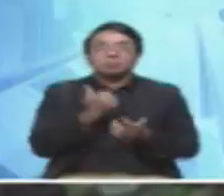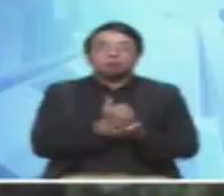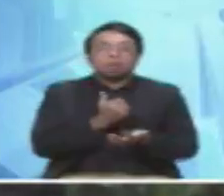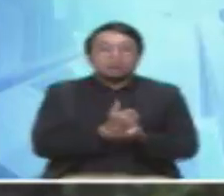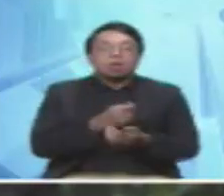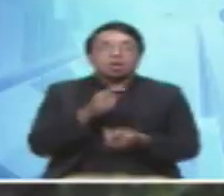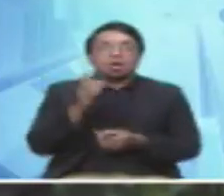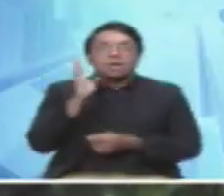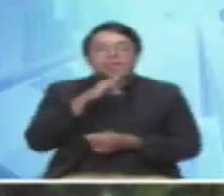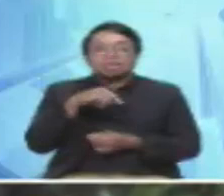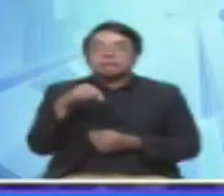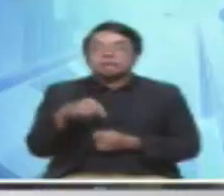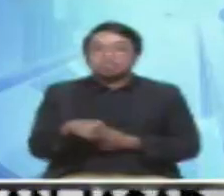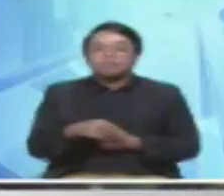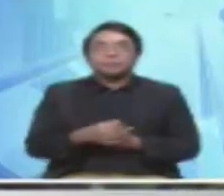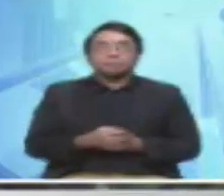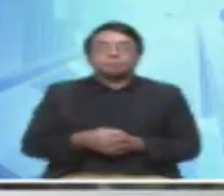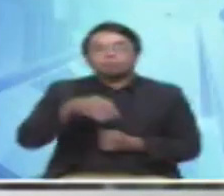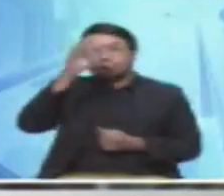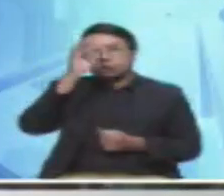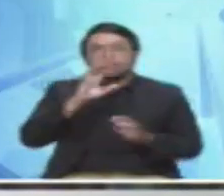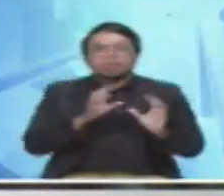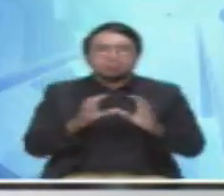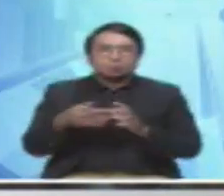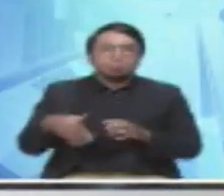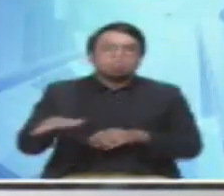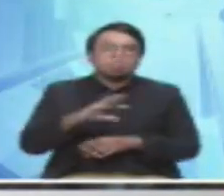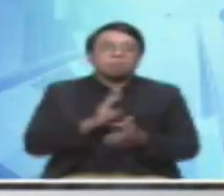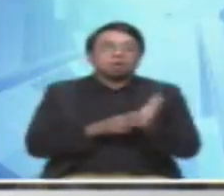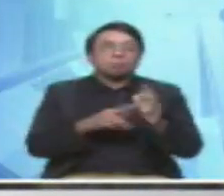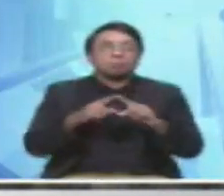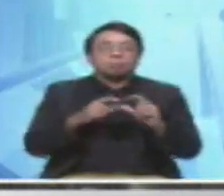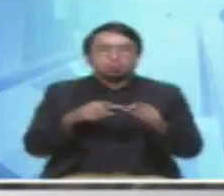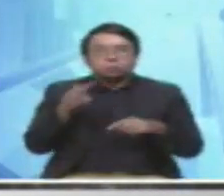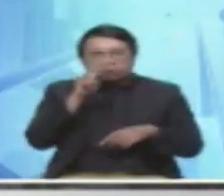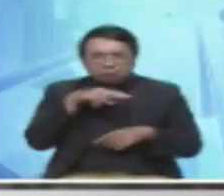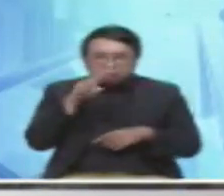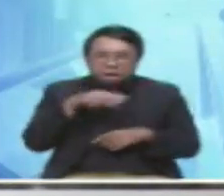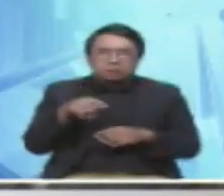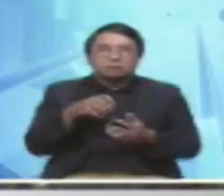hari ini jajaran kepolisian Polres Banyumas melakukan penyisiran di sekitar lokasi